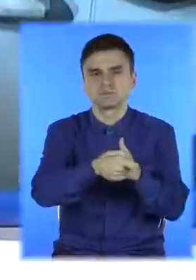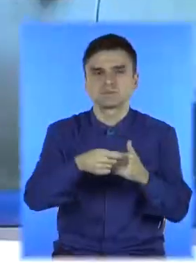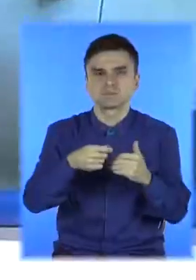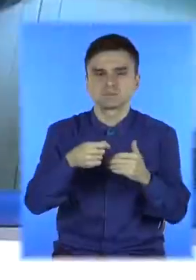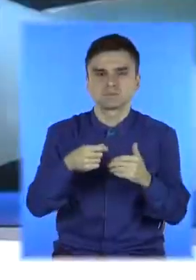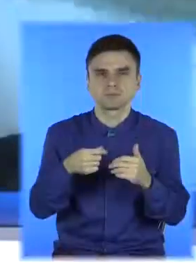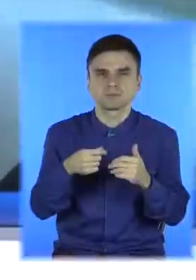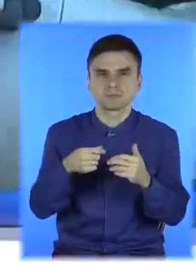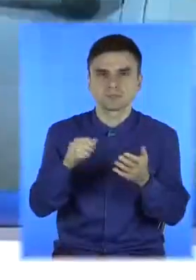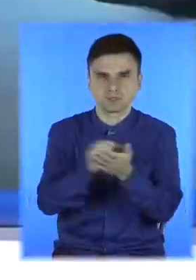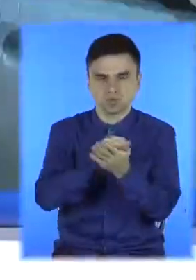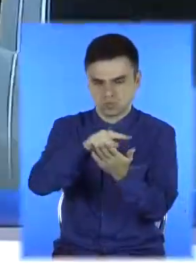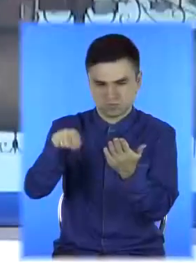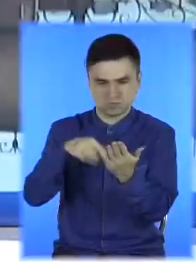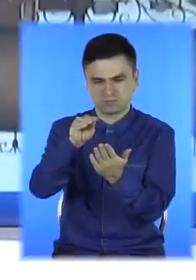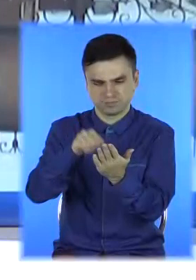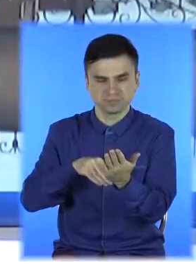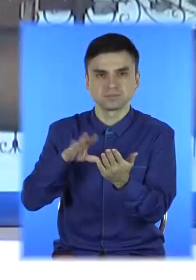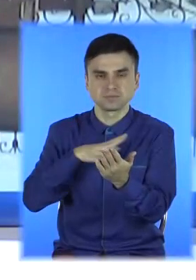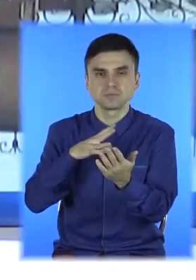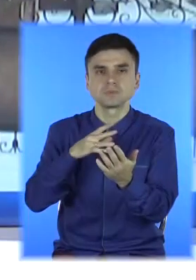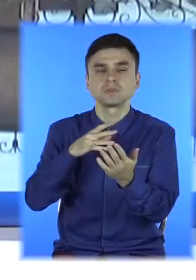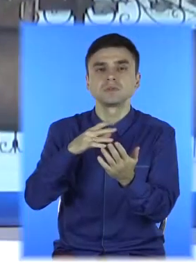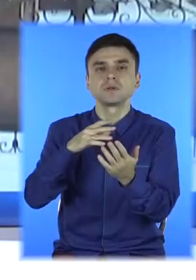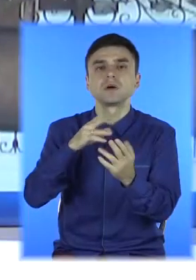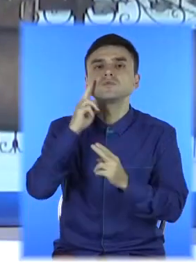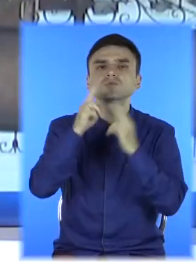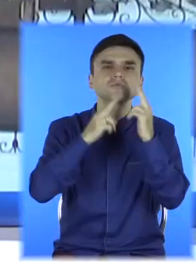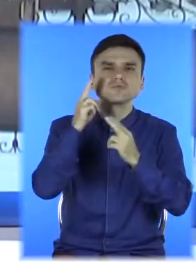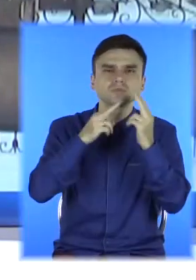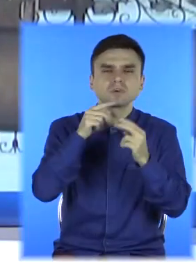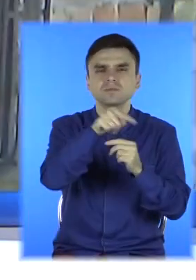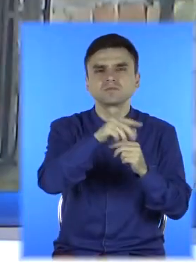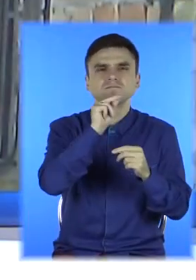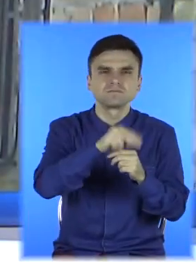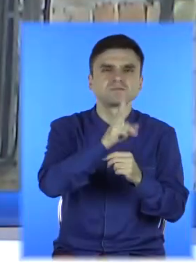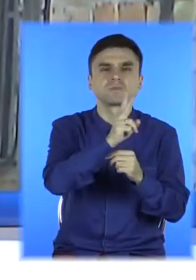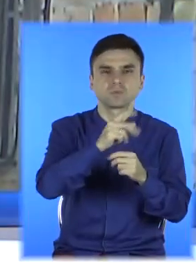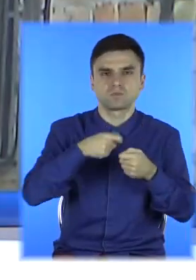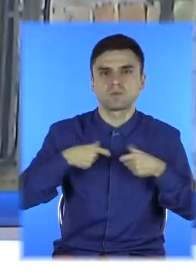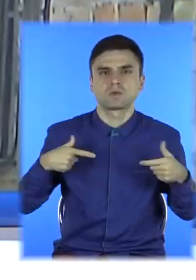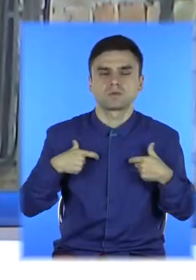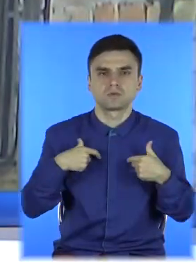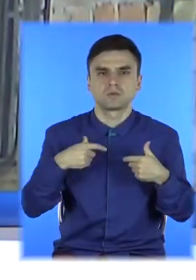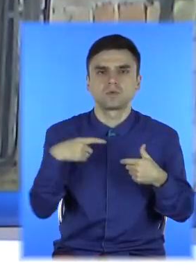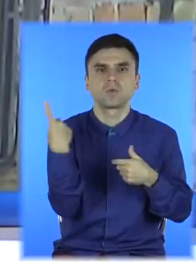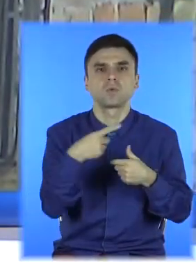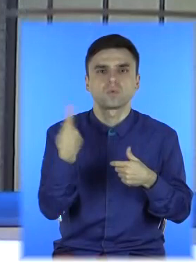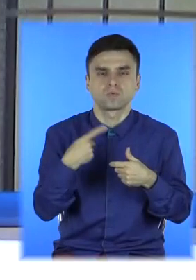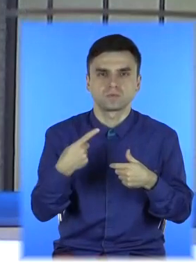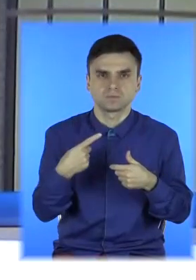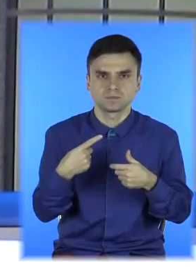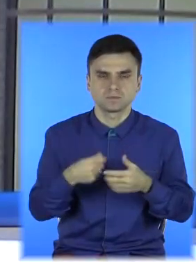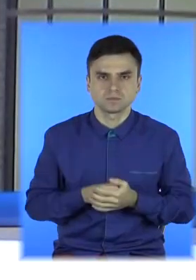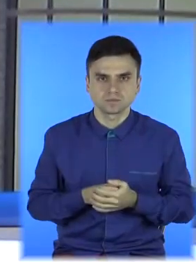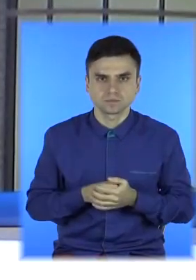року судді Пустовіту в Генпрокуратурі повідомили про підозру у шахрайстві. Свого часу він фігурував у справі за володінням